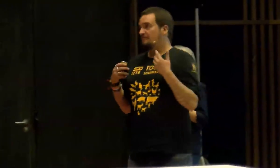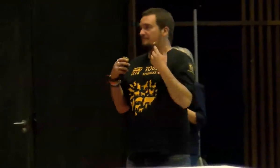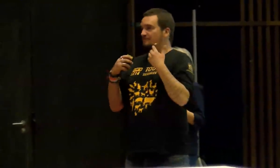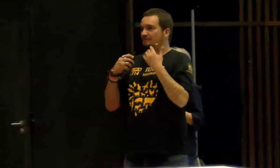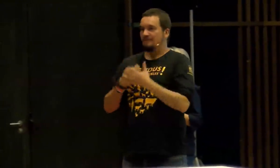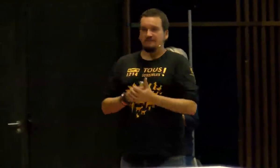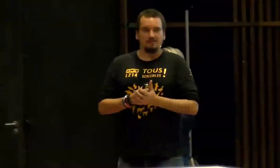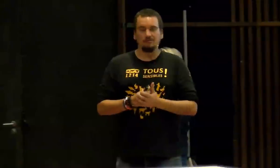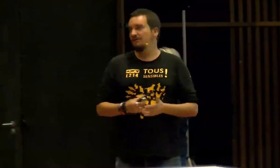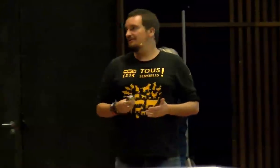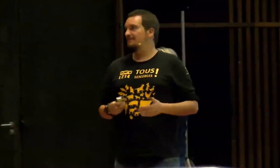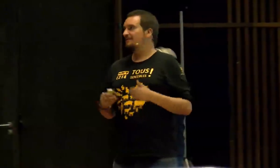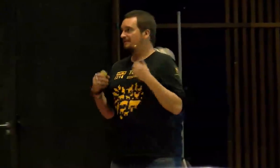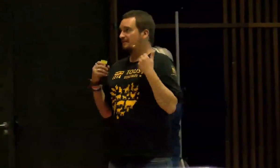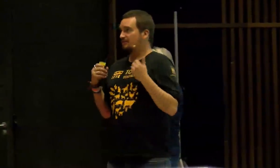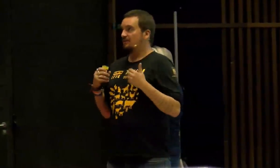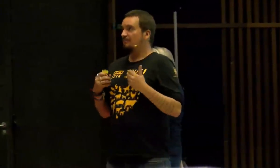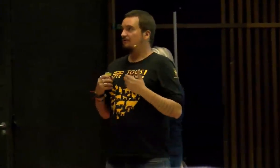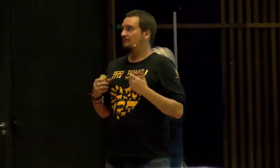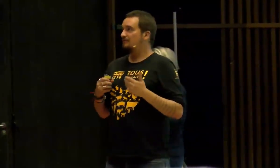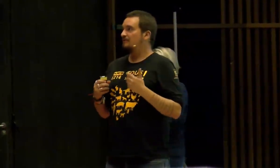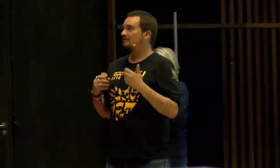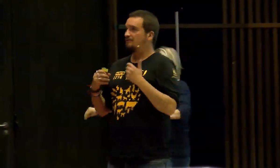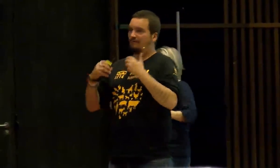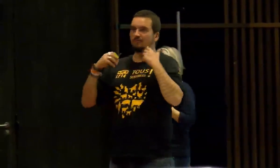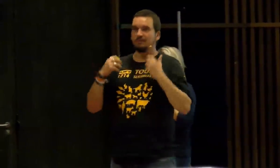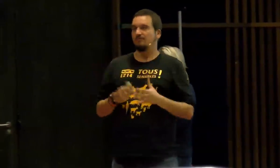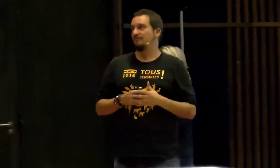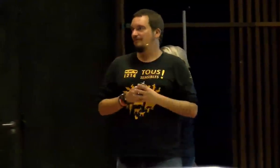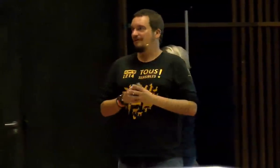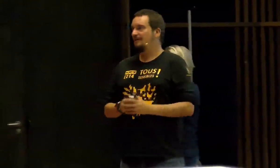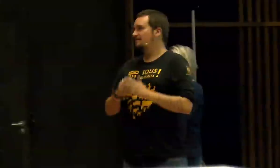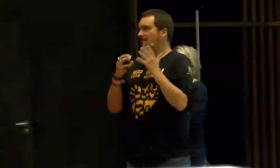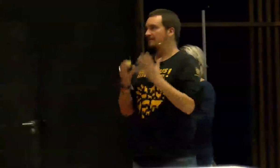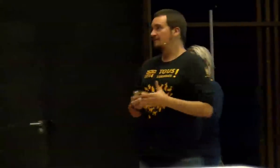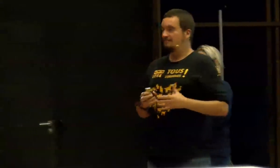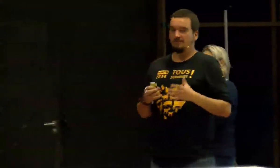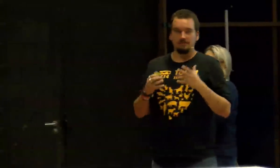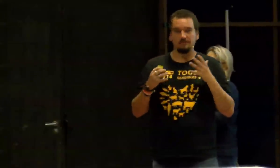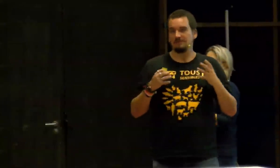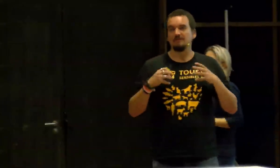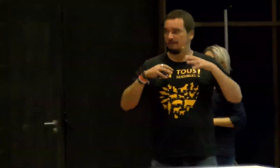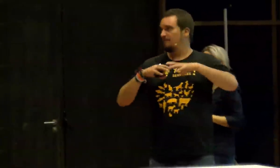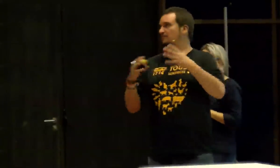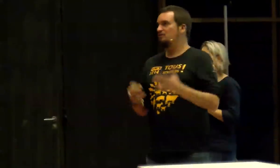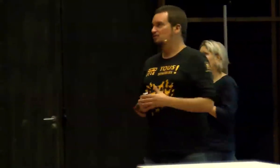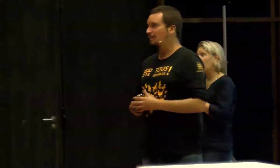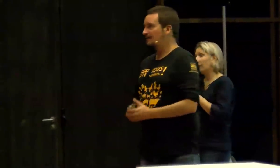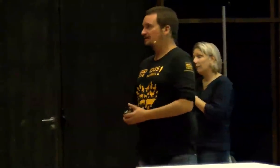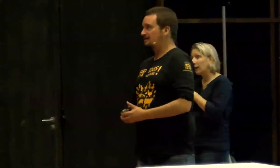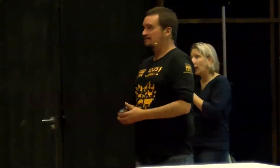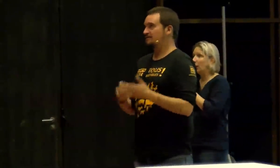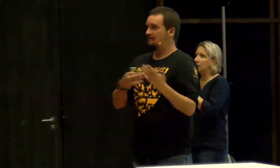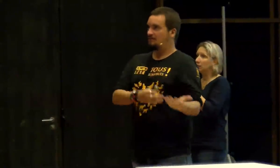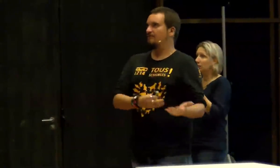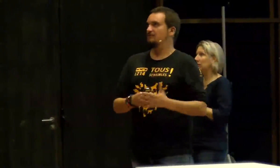rue. On s'est dit à un moment donné que c'était quelque chose d'important, de ne pas montrer que être vegan, le véganisme, c'est quelque chose de